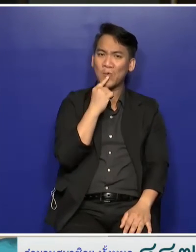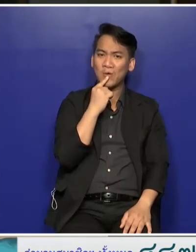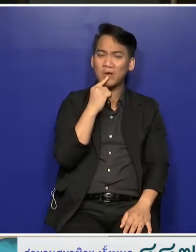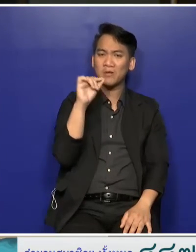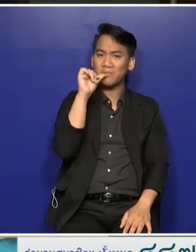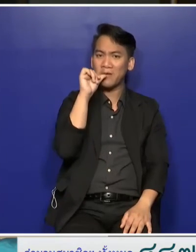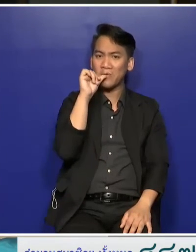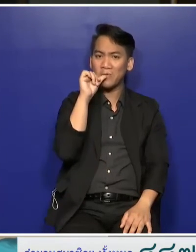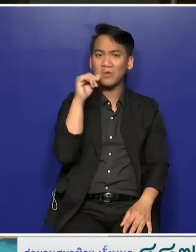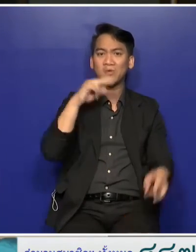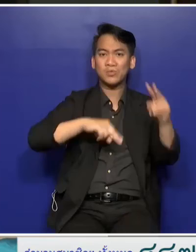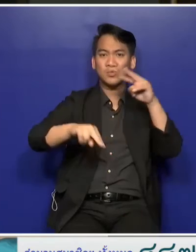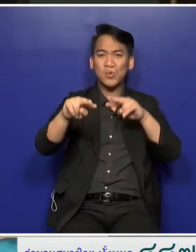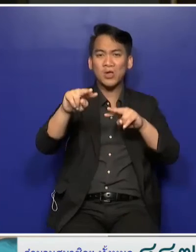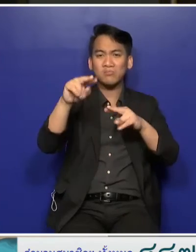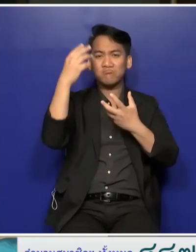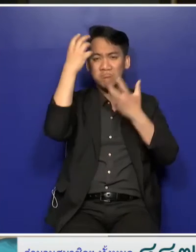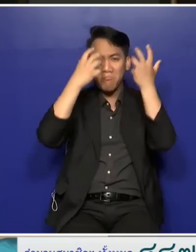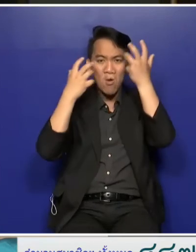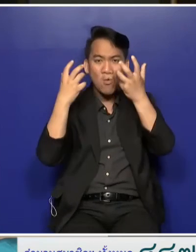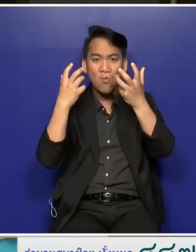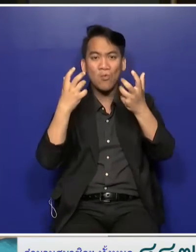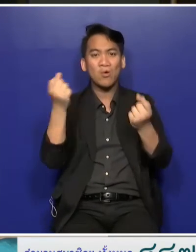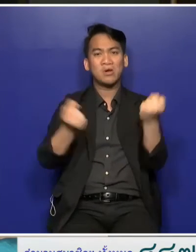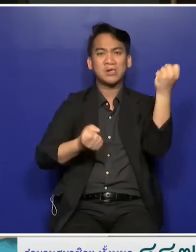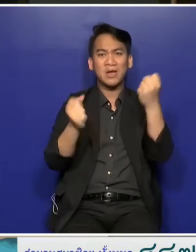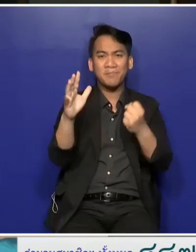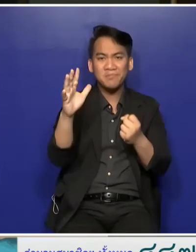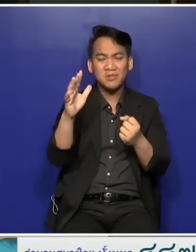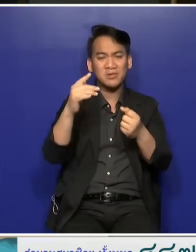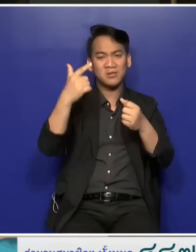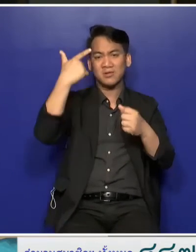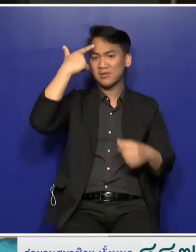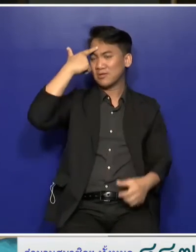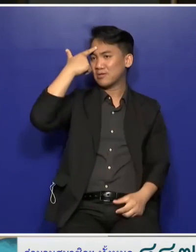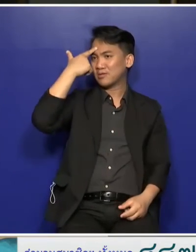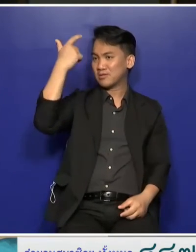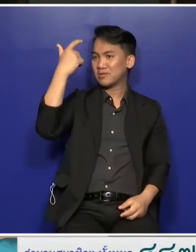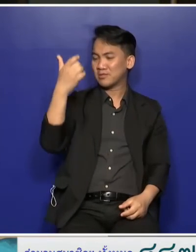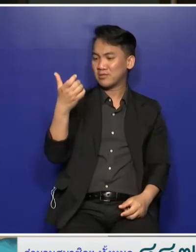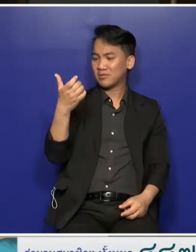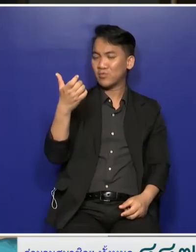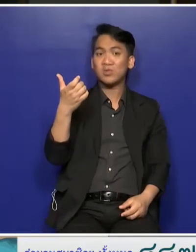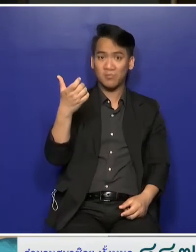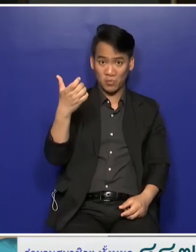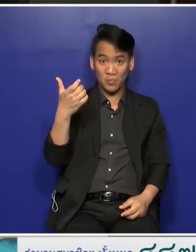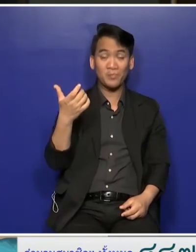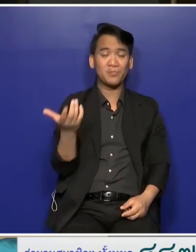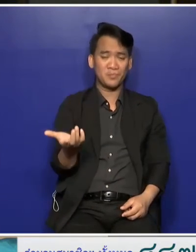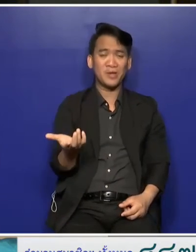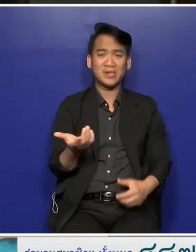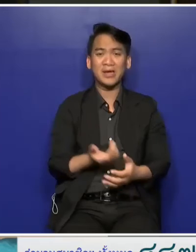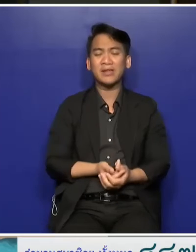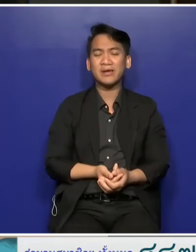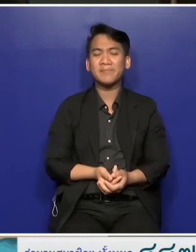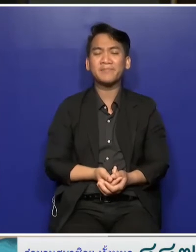ในหนอยลการ เพเปวนหุดยิงดูอุณฑูมของคนในเวลาเราตั้งดานเหอนเราลคดาว จากการทน minorityครั้เดีย